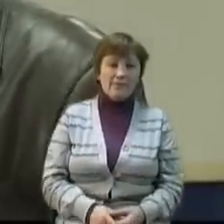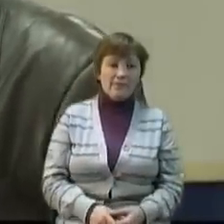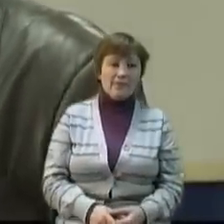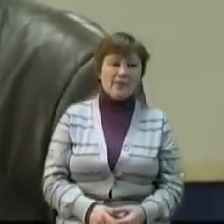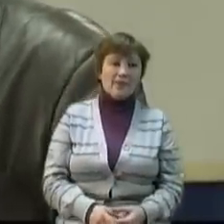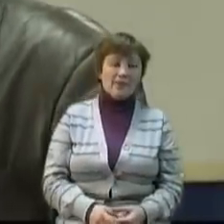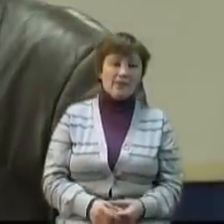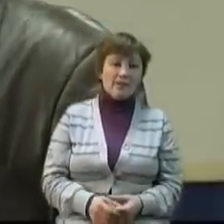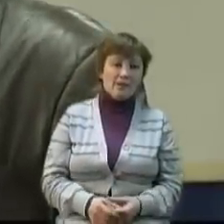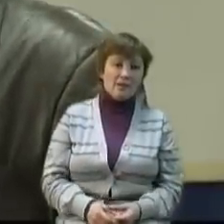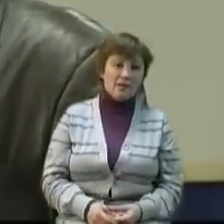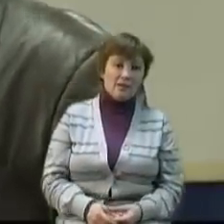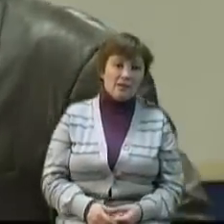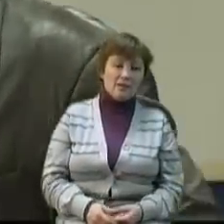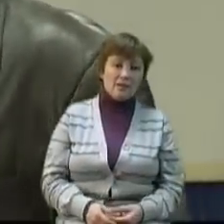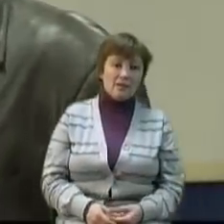Вот.